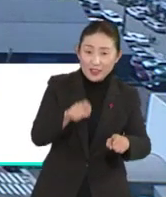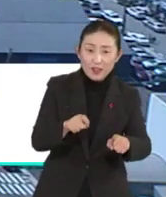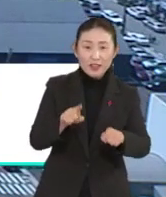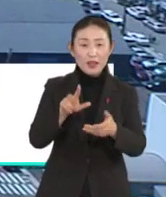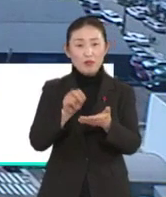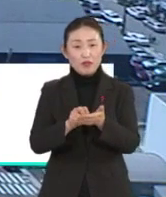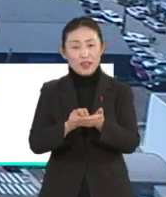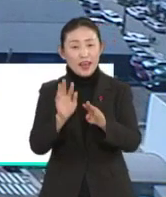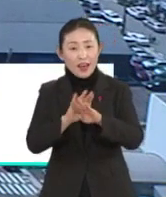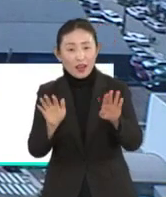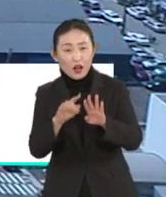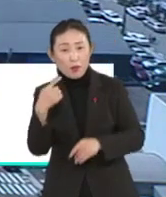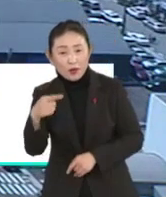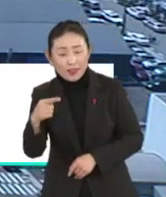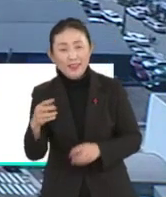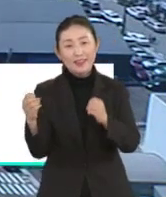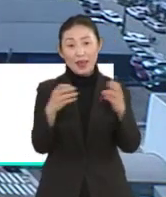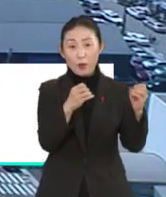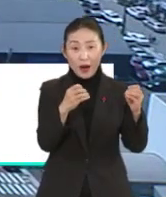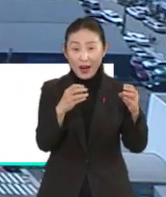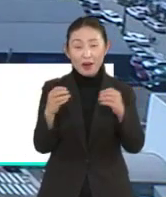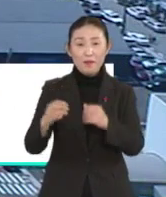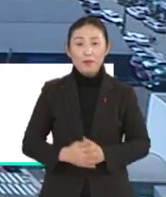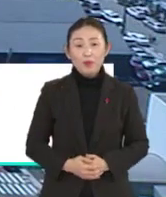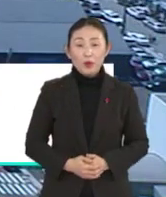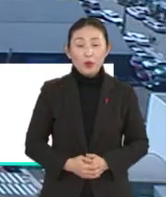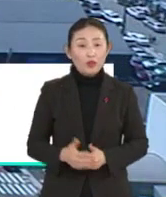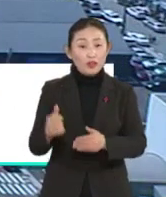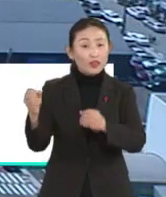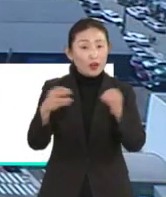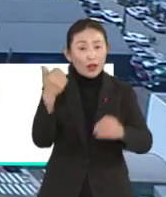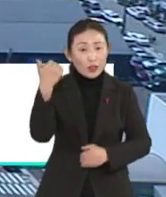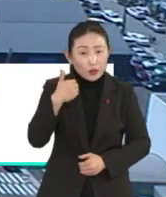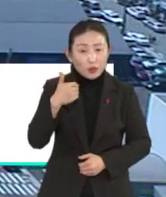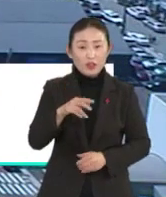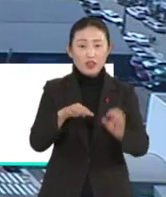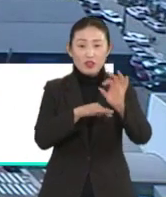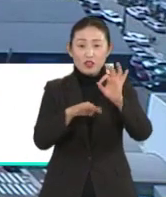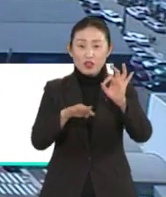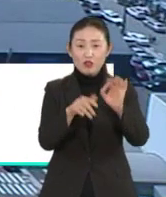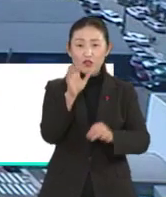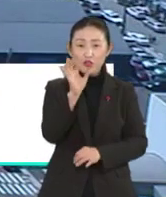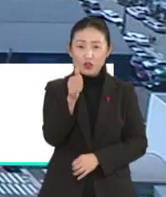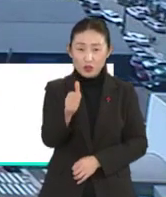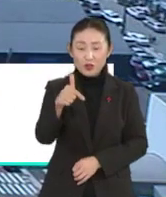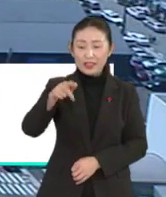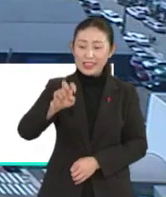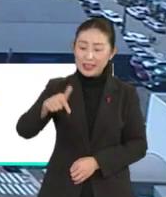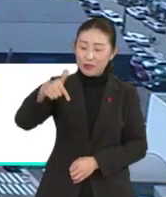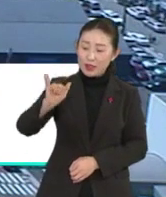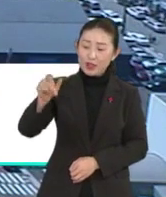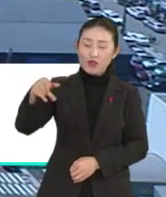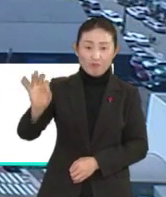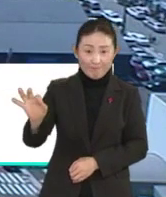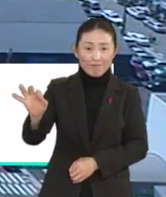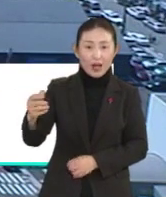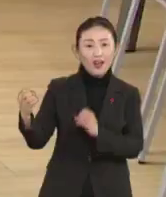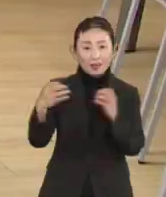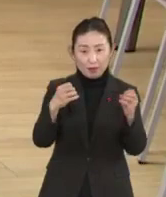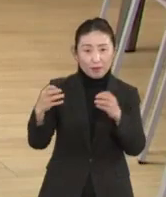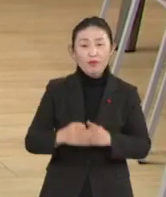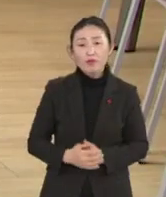생각을 들어보는 특별 기획보도 약속입니다 김기웅 서천군수의 약속을 들어봅니다 이재곤 기자입니다